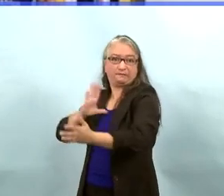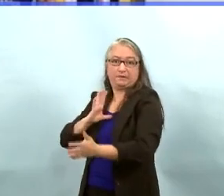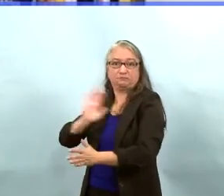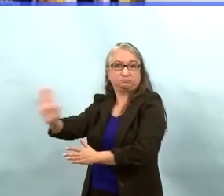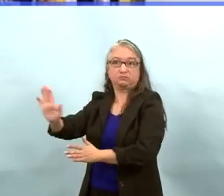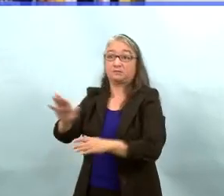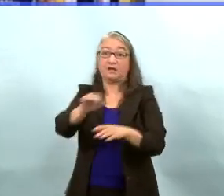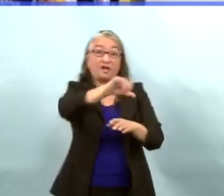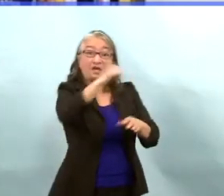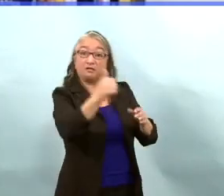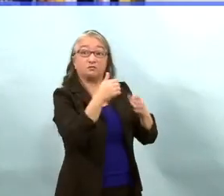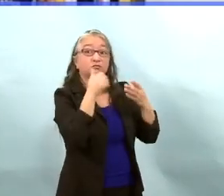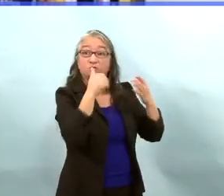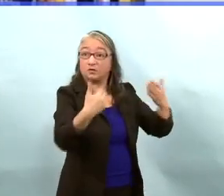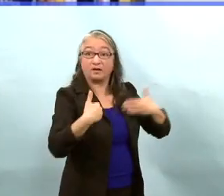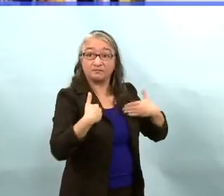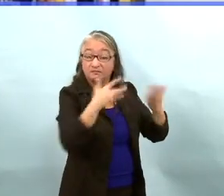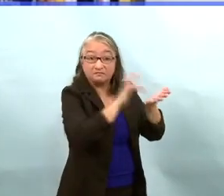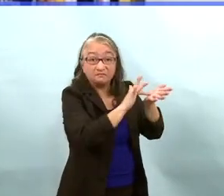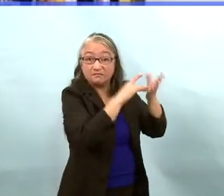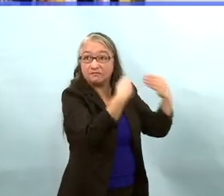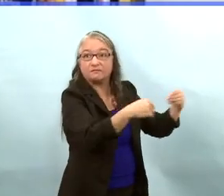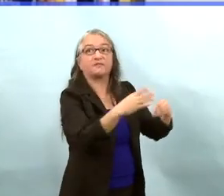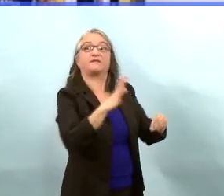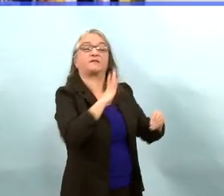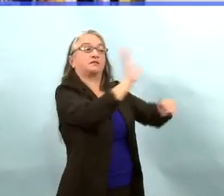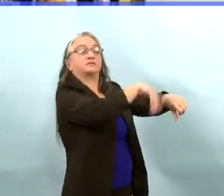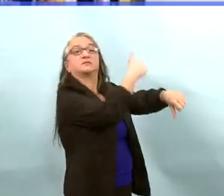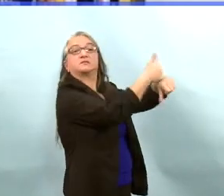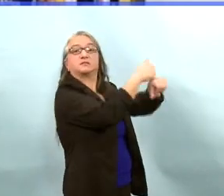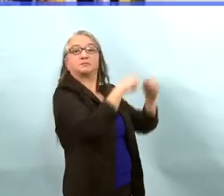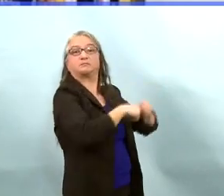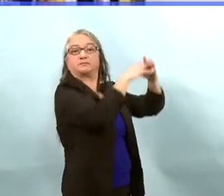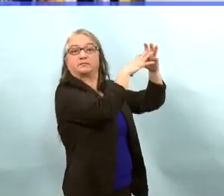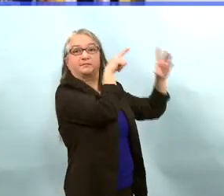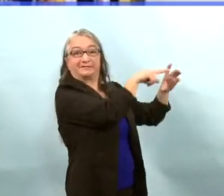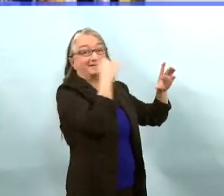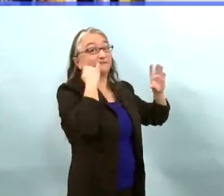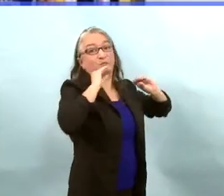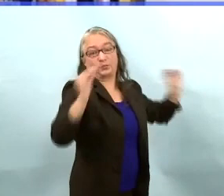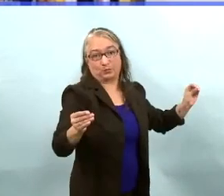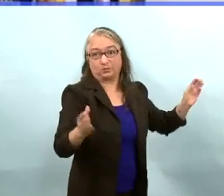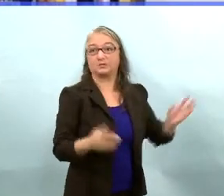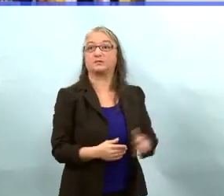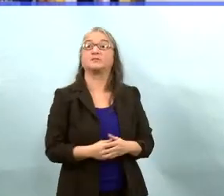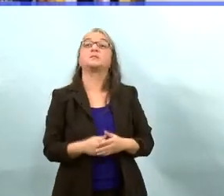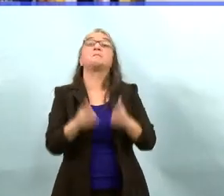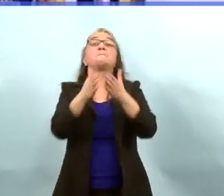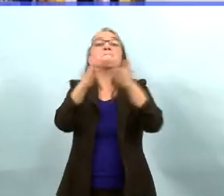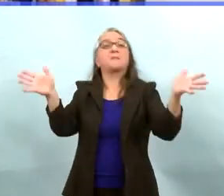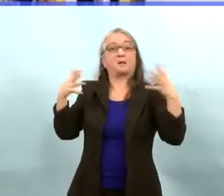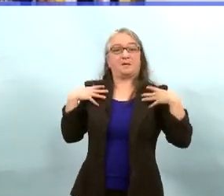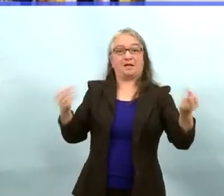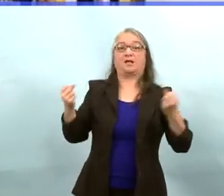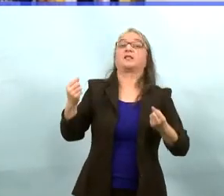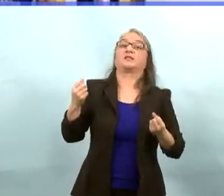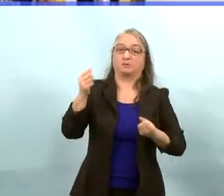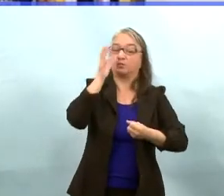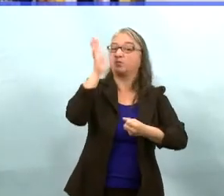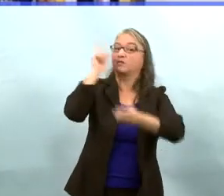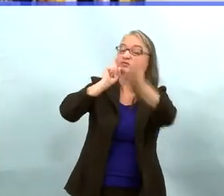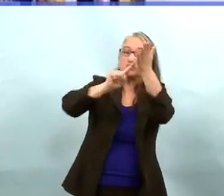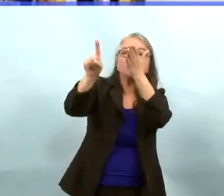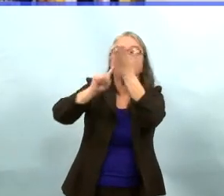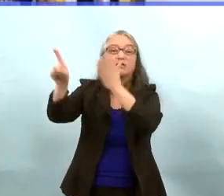que Winnipeg, mais dans toutes les régions de la province, il y aura des options diverses. Et les autorités de santé publique vont offrir des